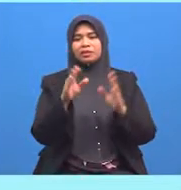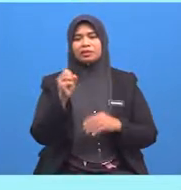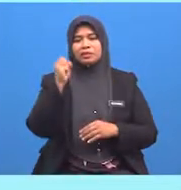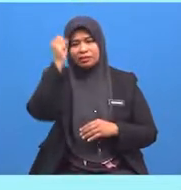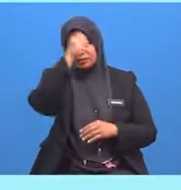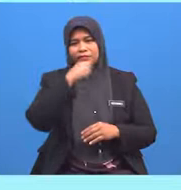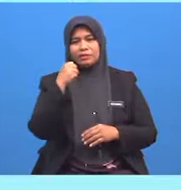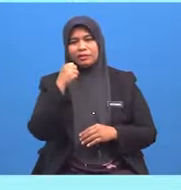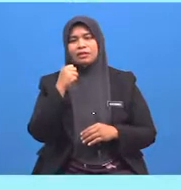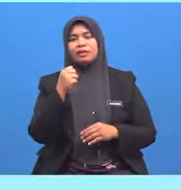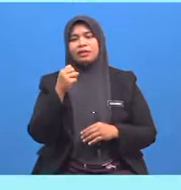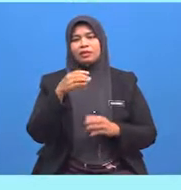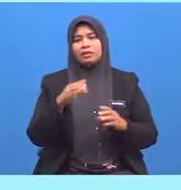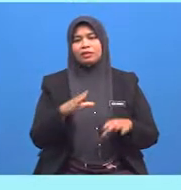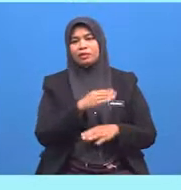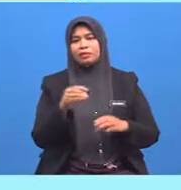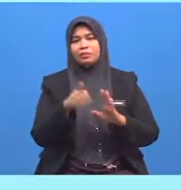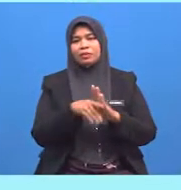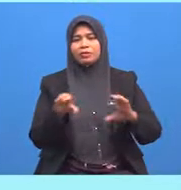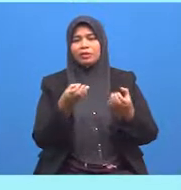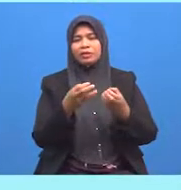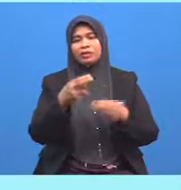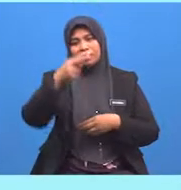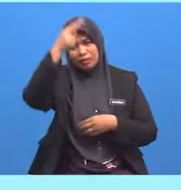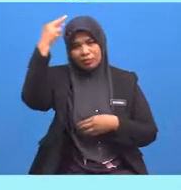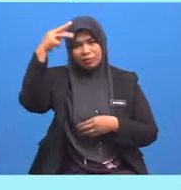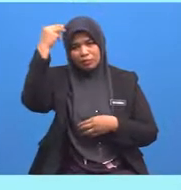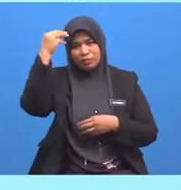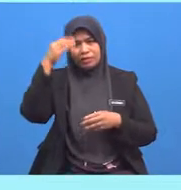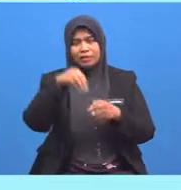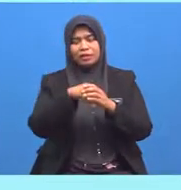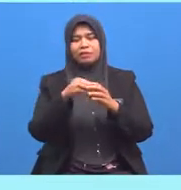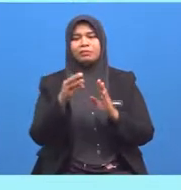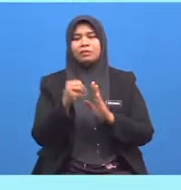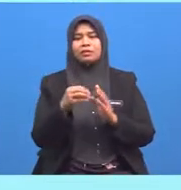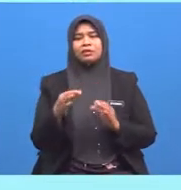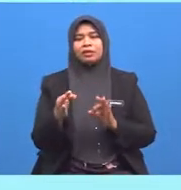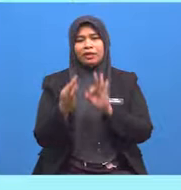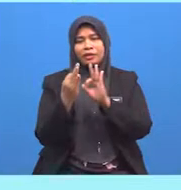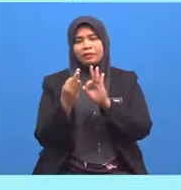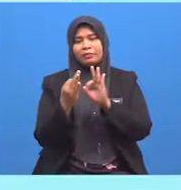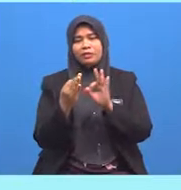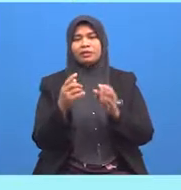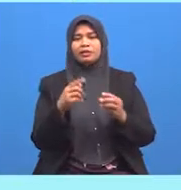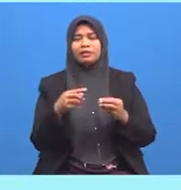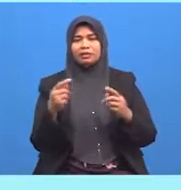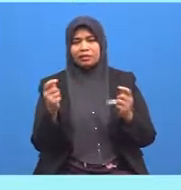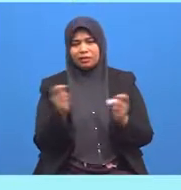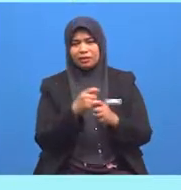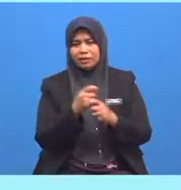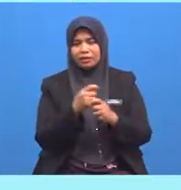dan tingkah laku Nabi Muhammad Shallallahu Alaihi Wasallam dalam menghadapi tentangan masyarakat